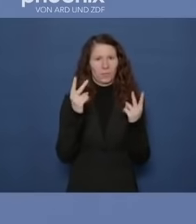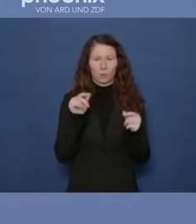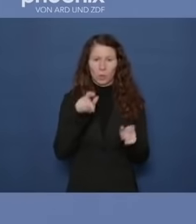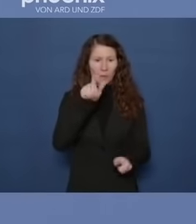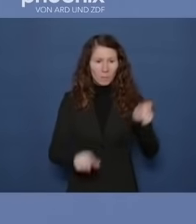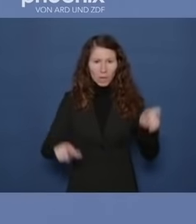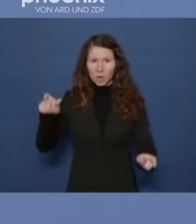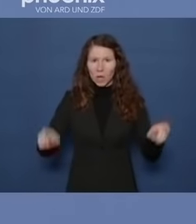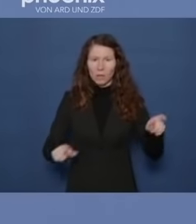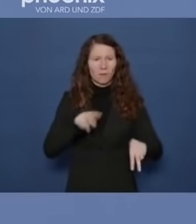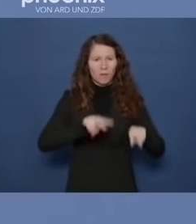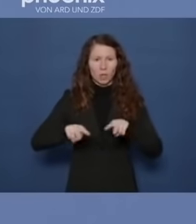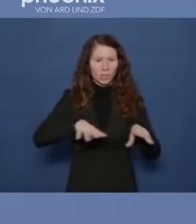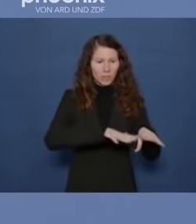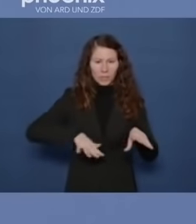Menschen aus